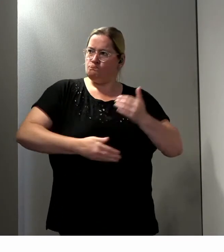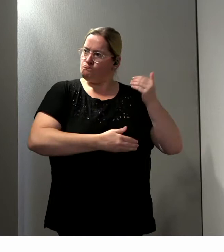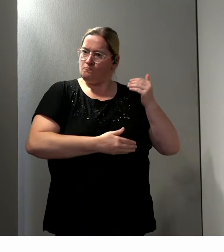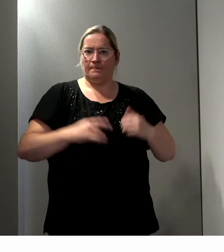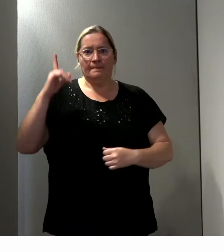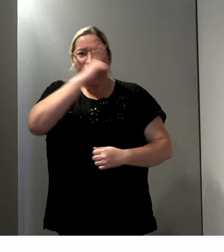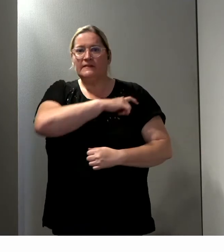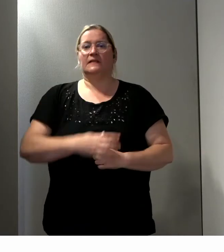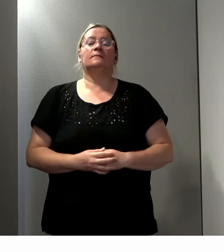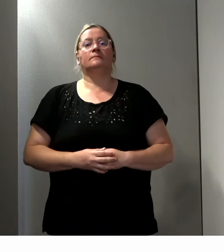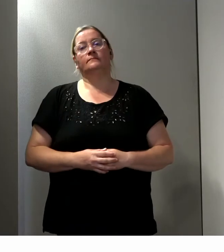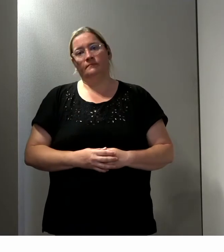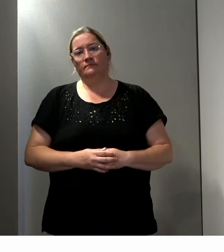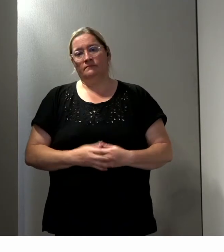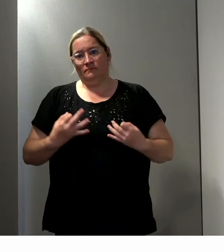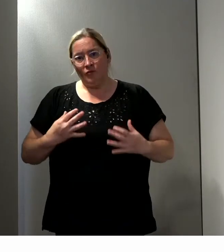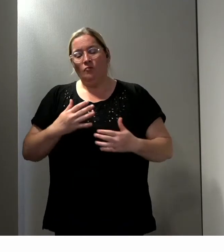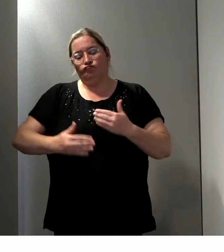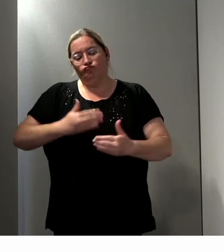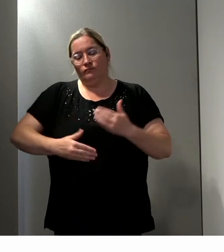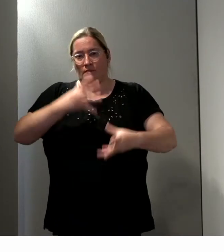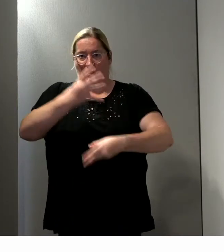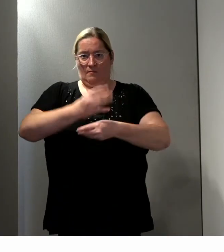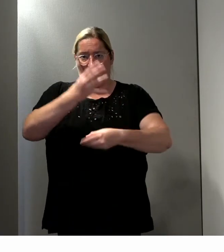on apprend avec le temps. Et pour revenir à la question de départ,